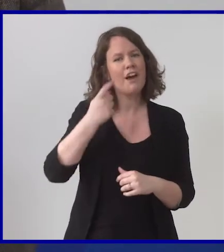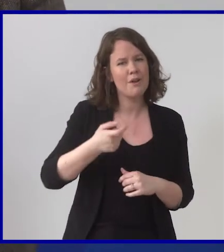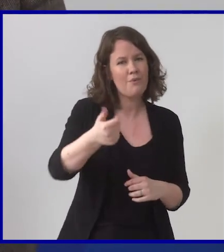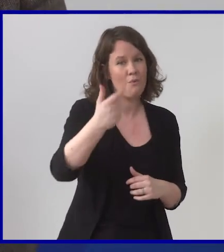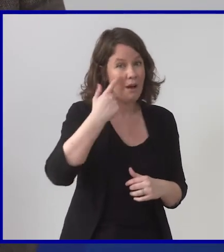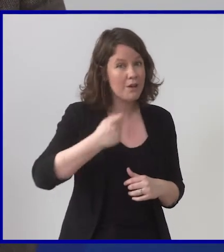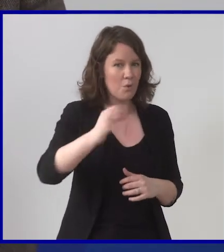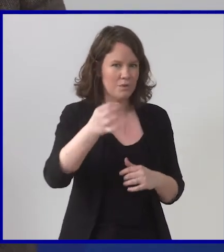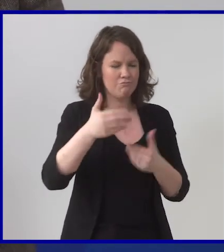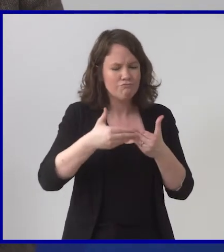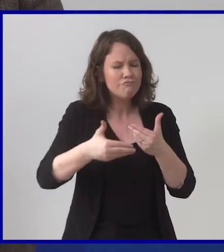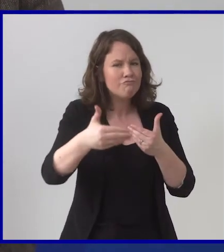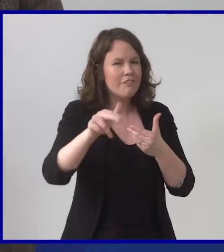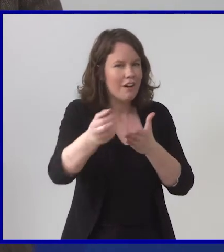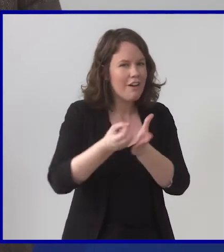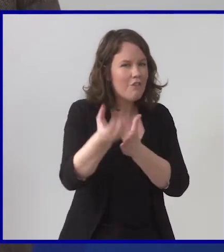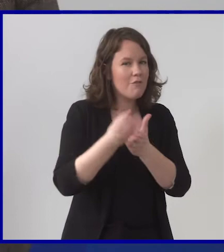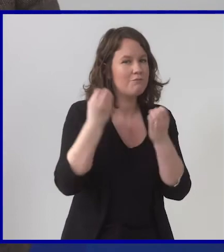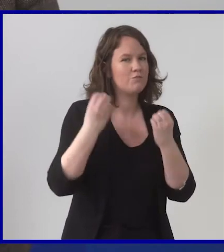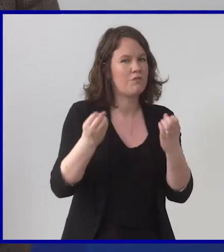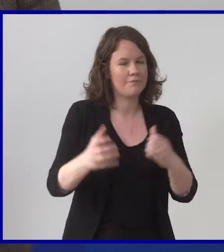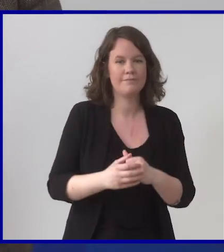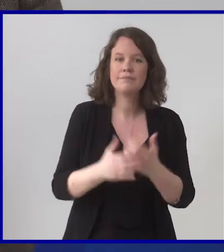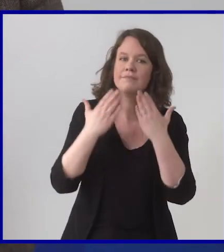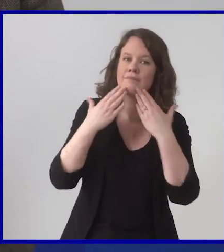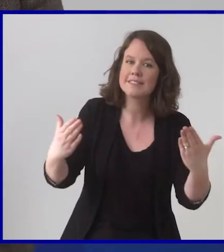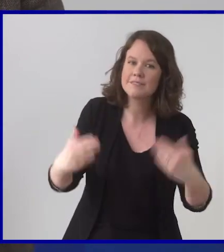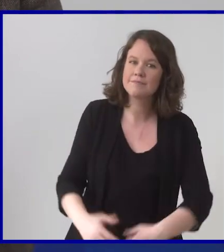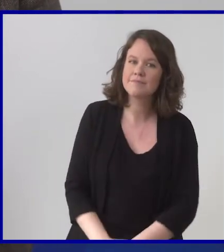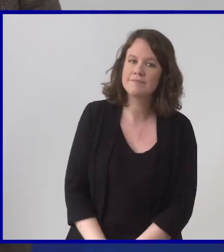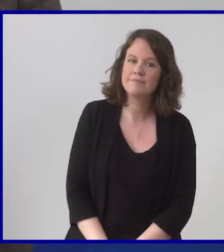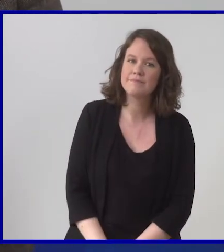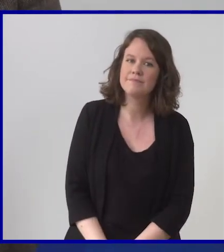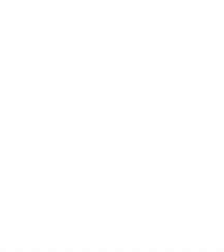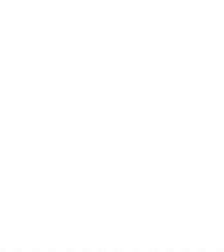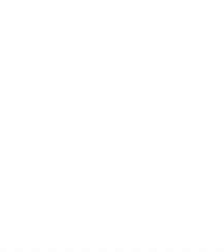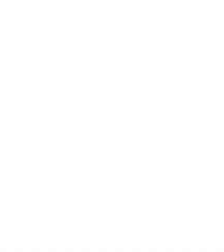Je vous dis à bientôt car je vous informerai régulièrement. Merci.